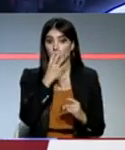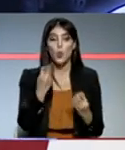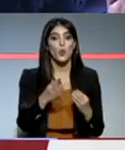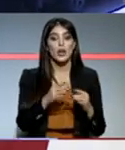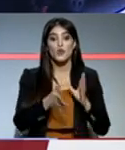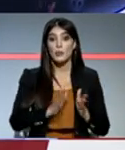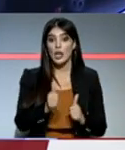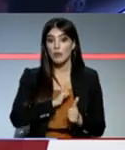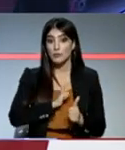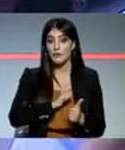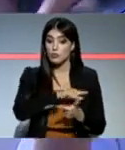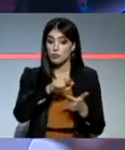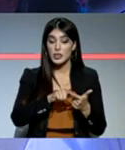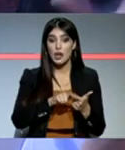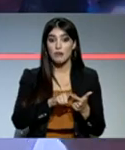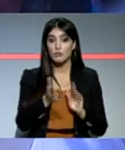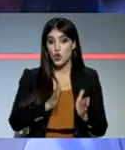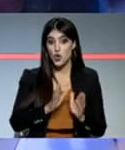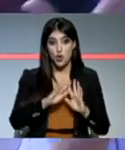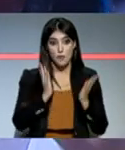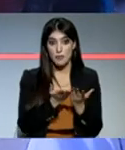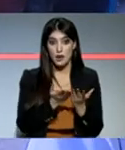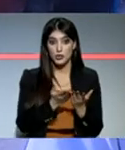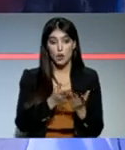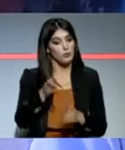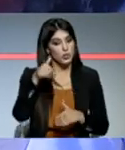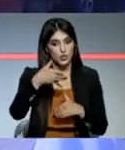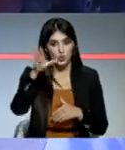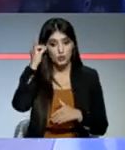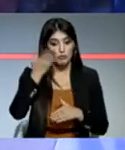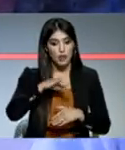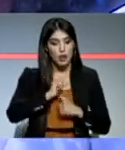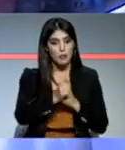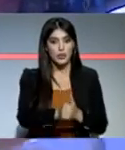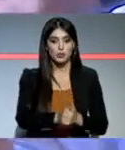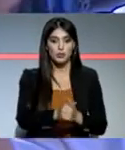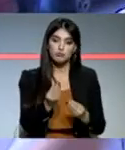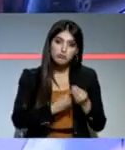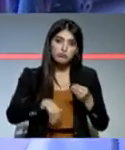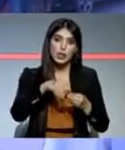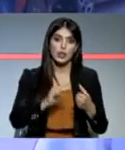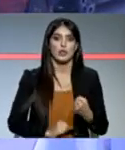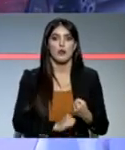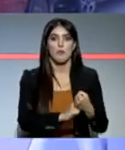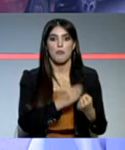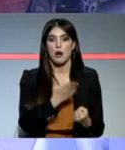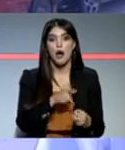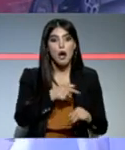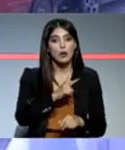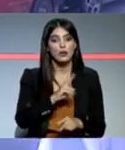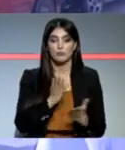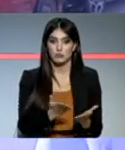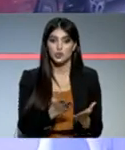الخاص والعام خلي الدوله تتحكم في الموارد البشريه الصحيه وتحولها اكثرها